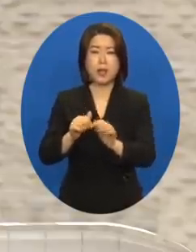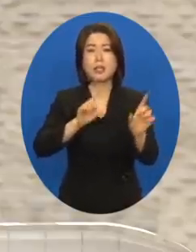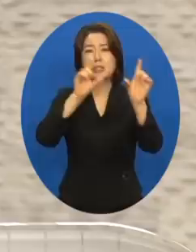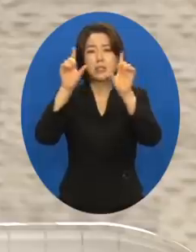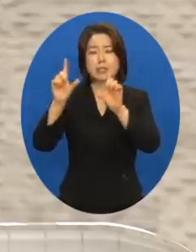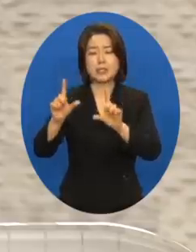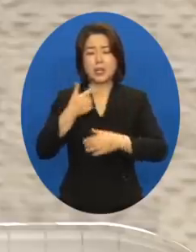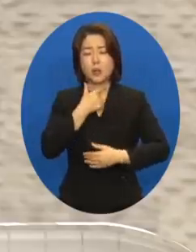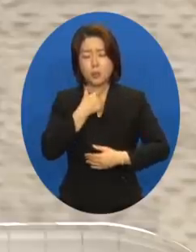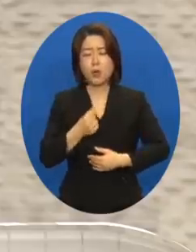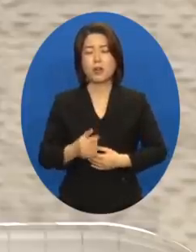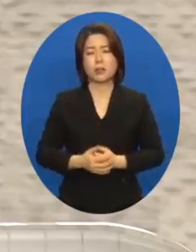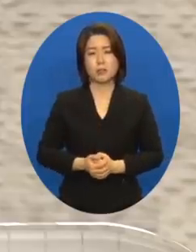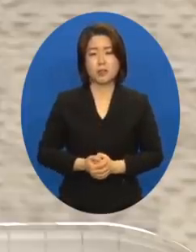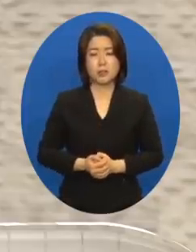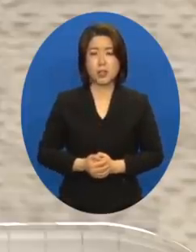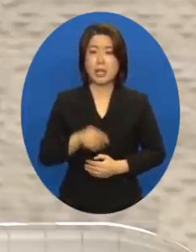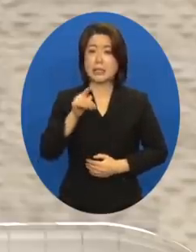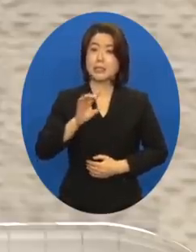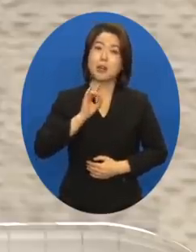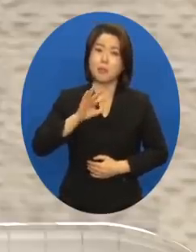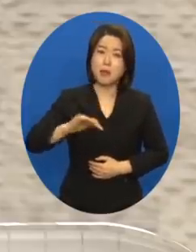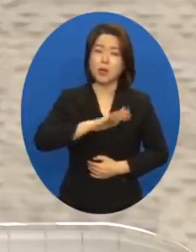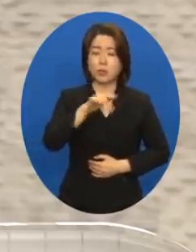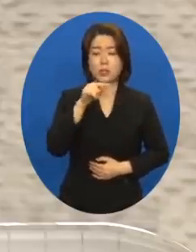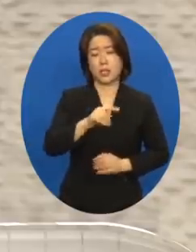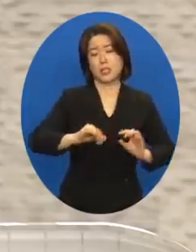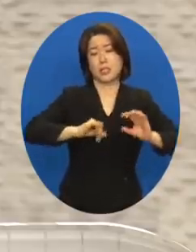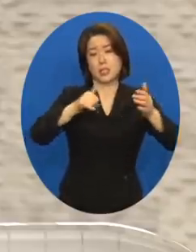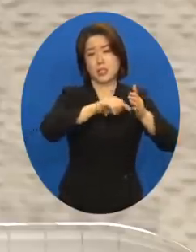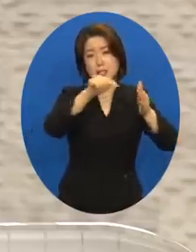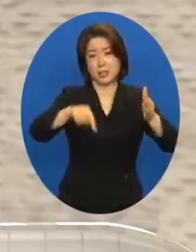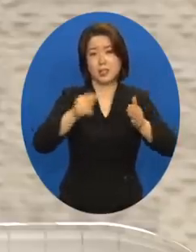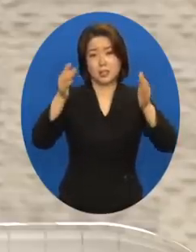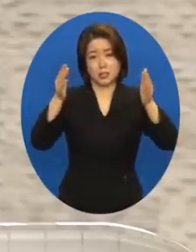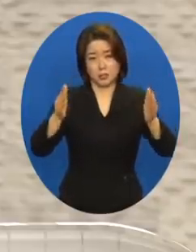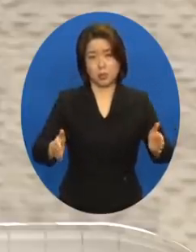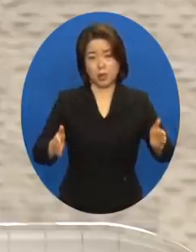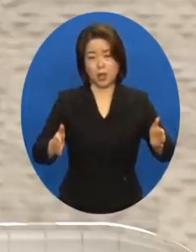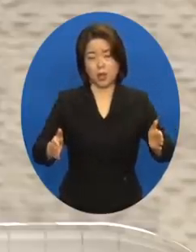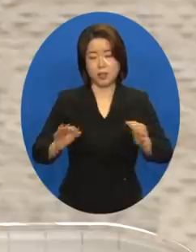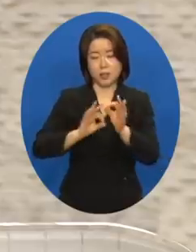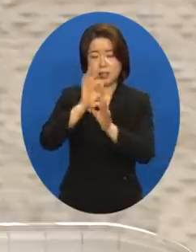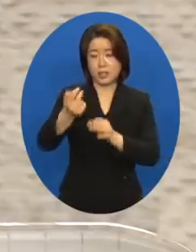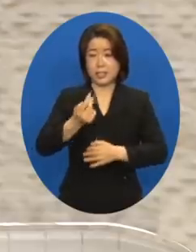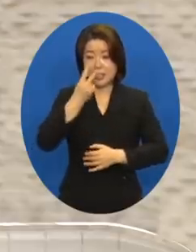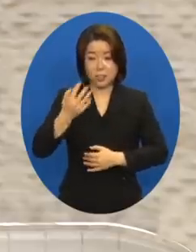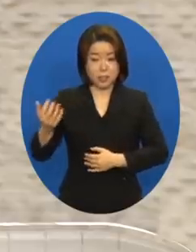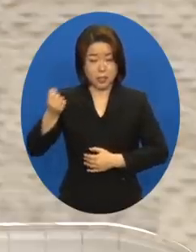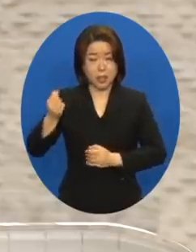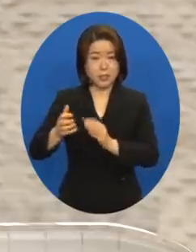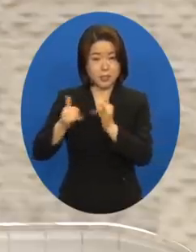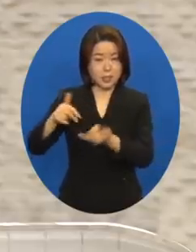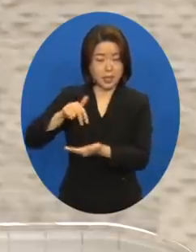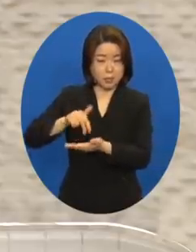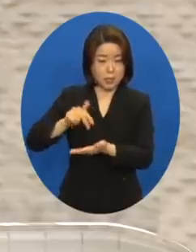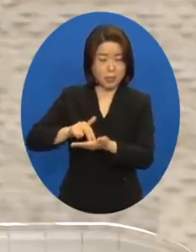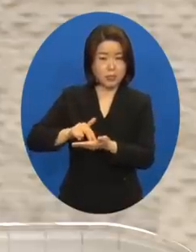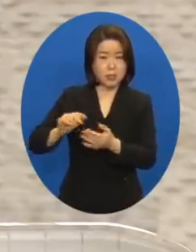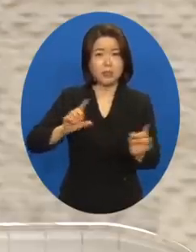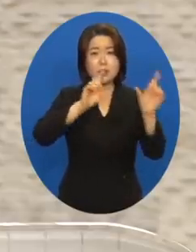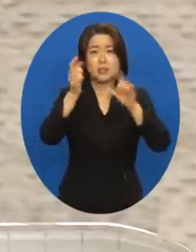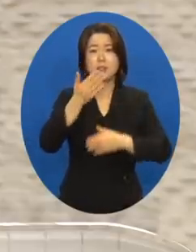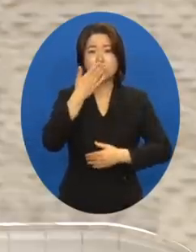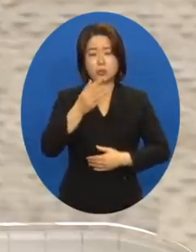지퍼 하세요 그것만이 우리가 이 세상에 사는 동안 영성을 얻은 자로써 살 수 있는